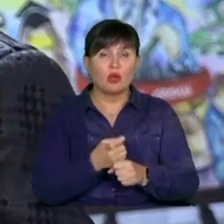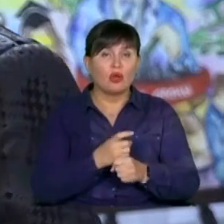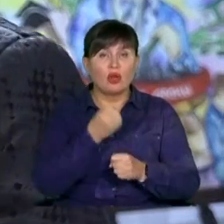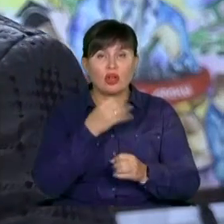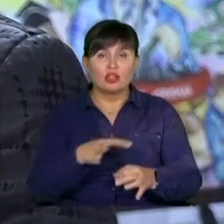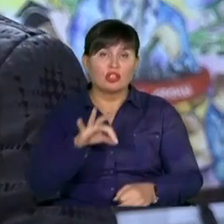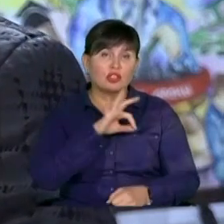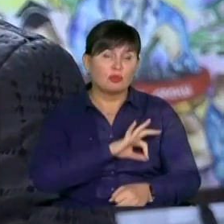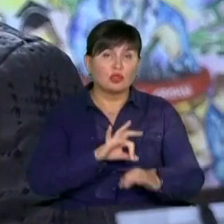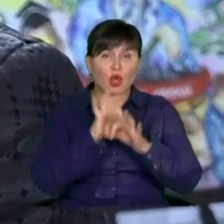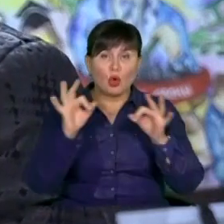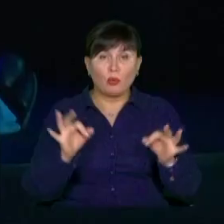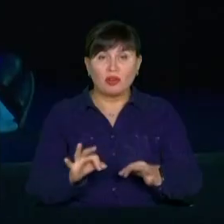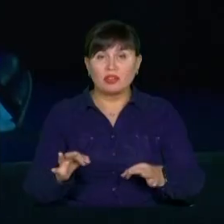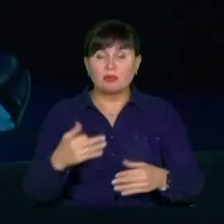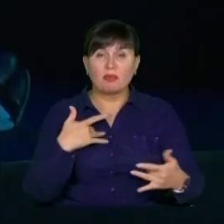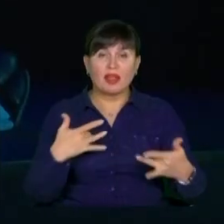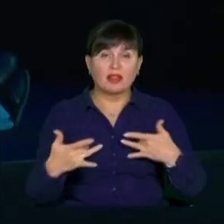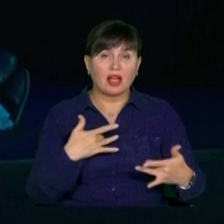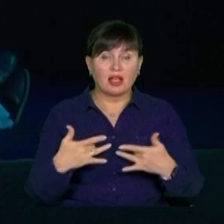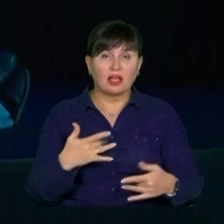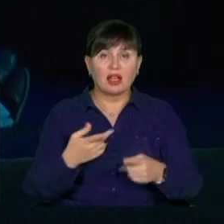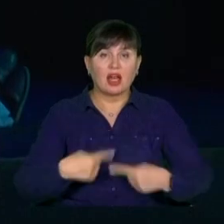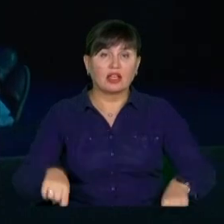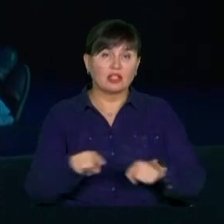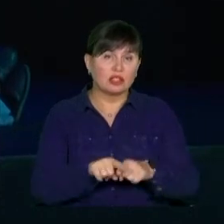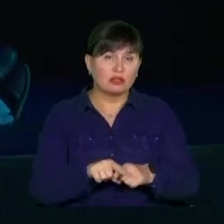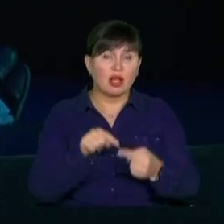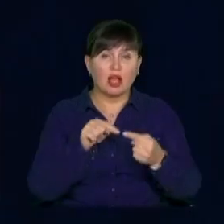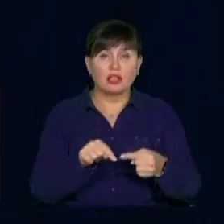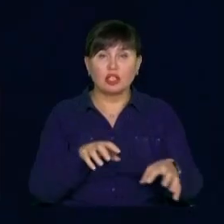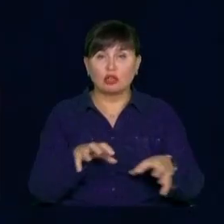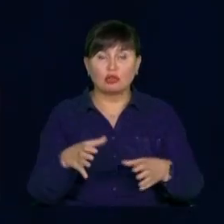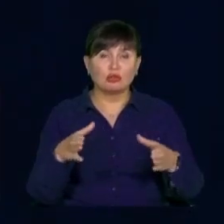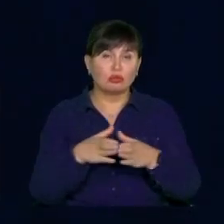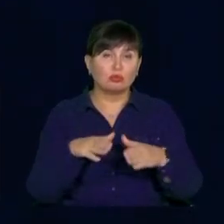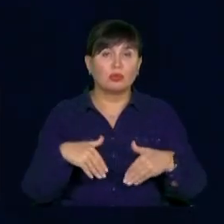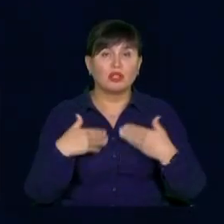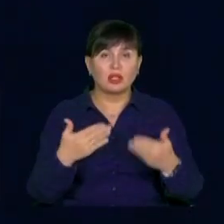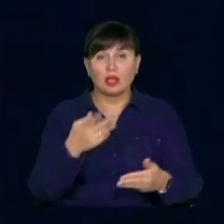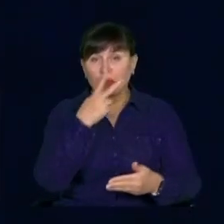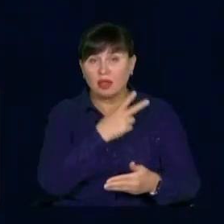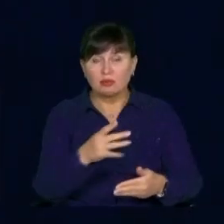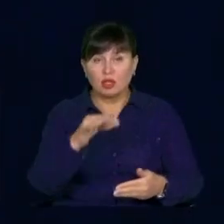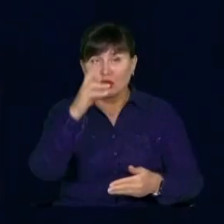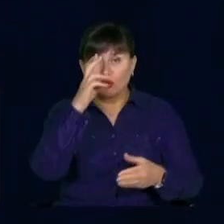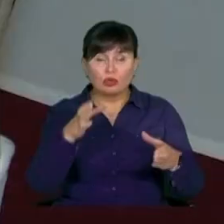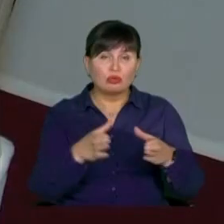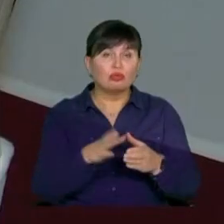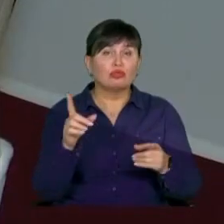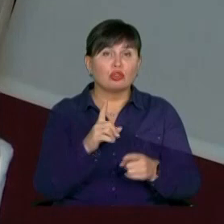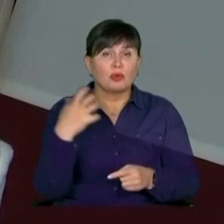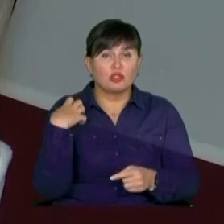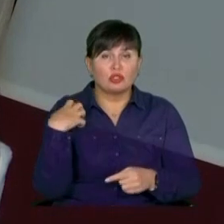использова об с спектакль организованный антикоррупционной службой предлагается к просмотру и госслужащим чтобы